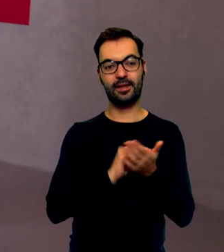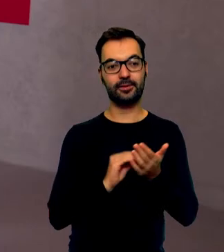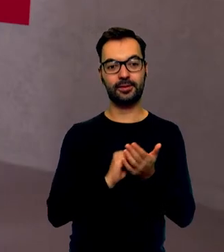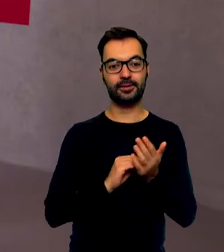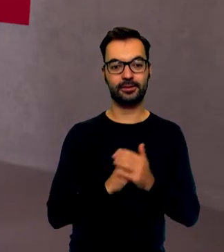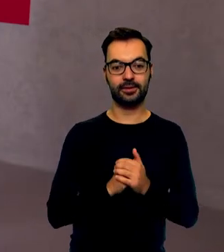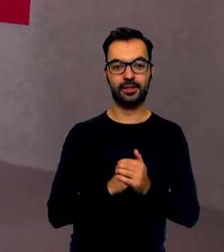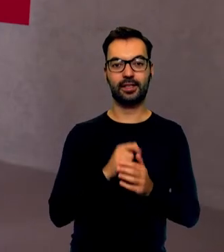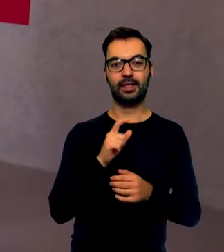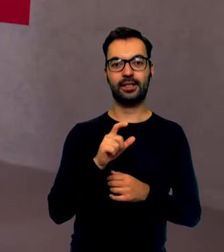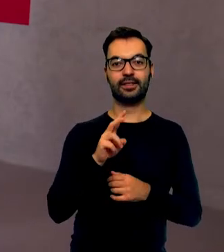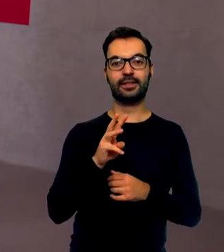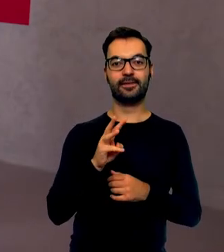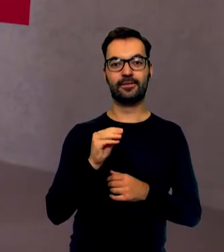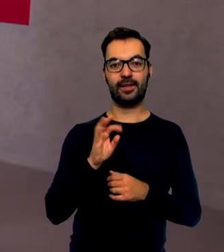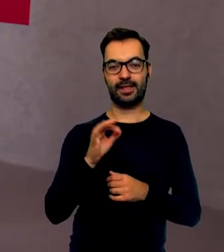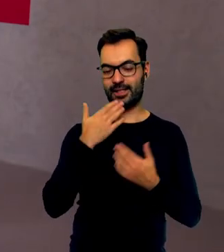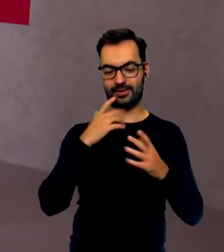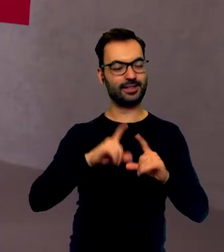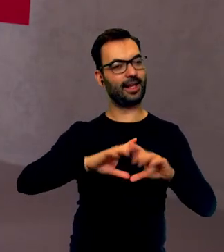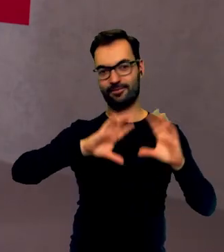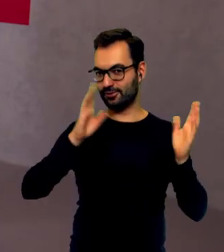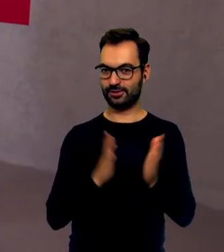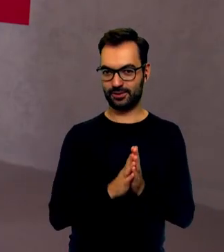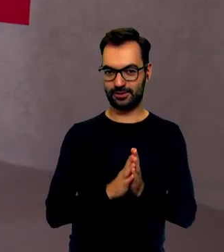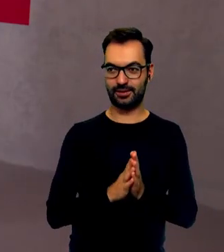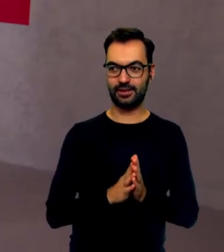napisałeś, że Cwecie to dziękujesz za wszystko.